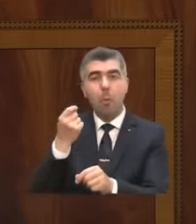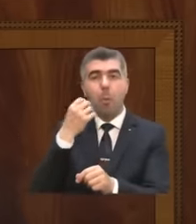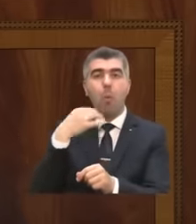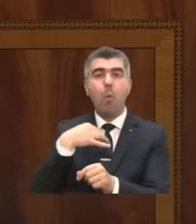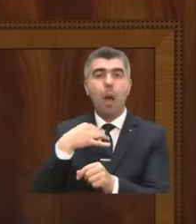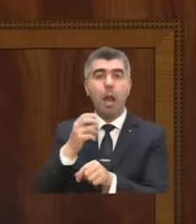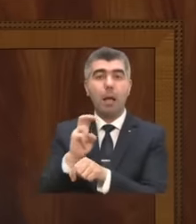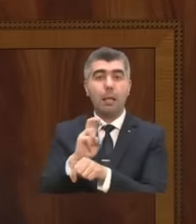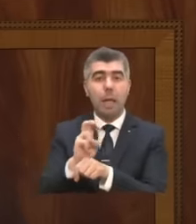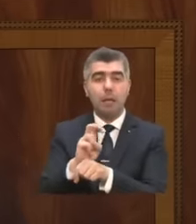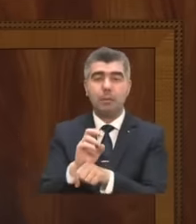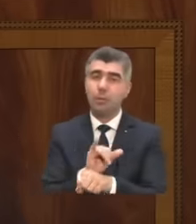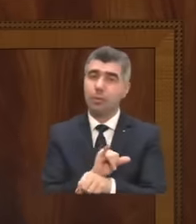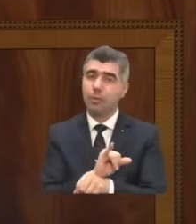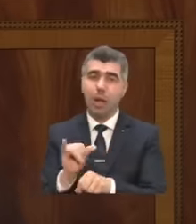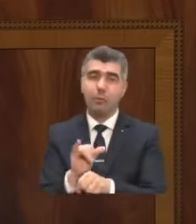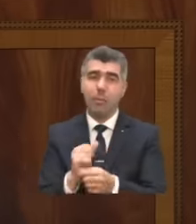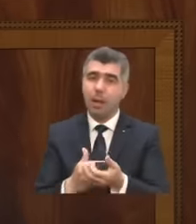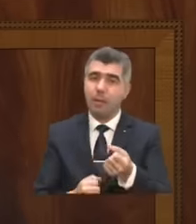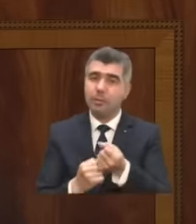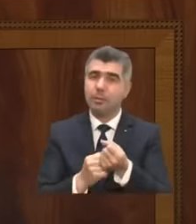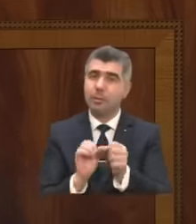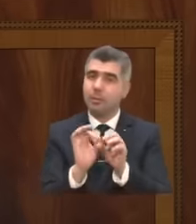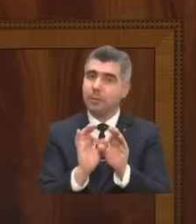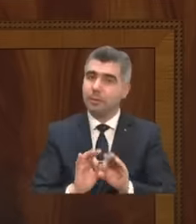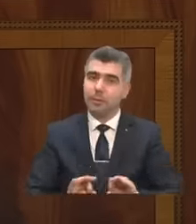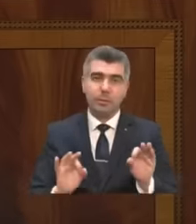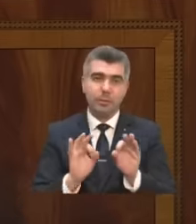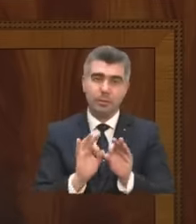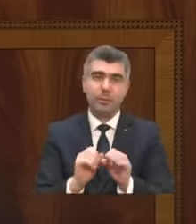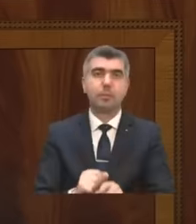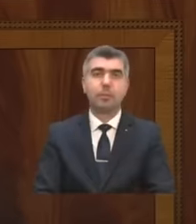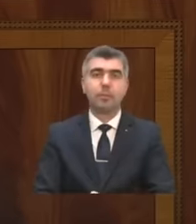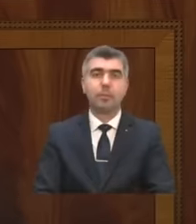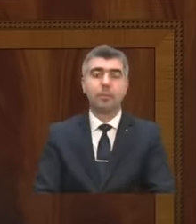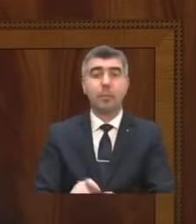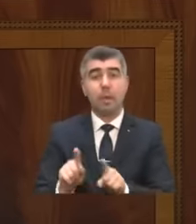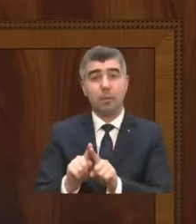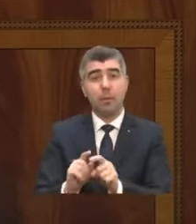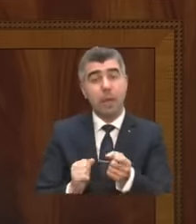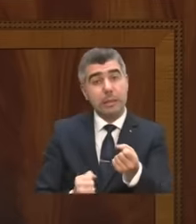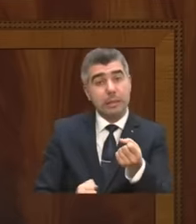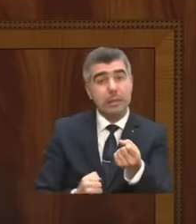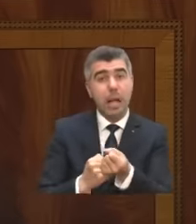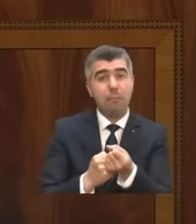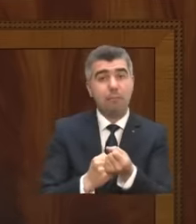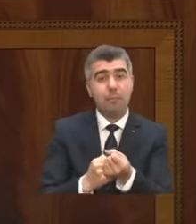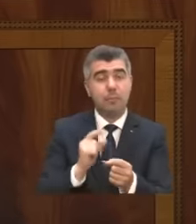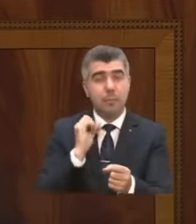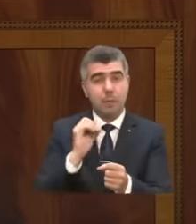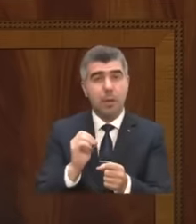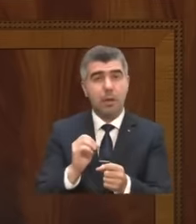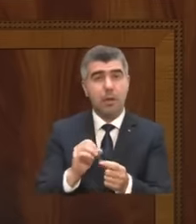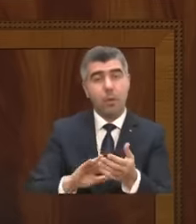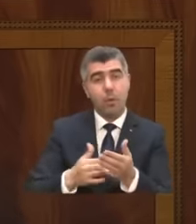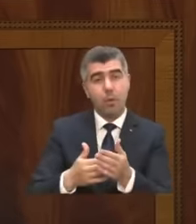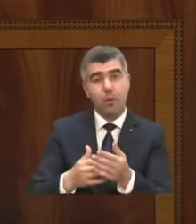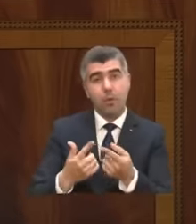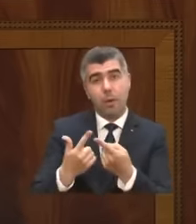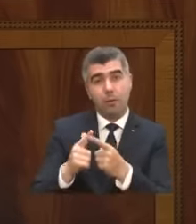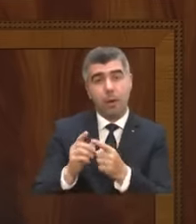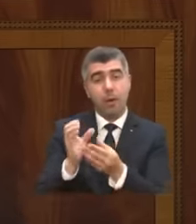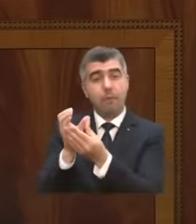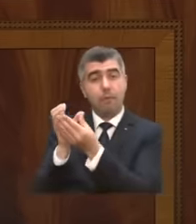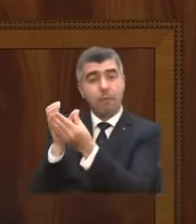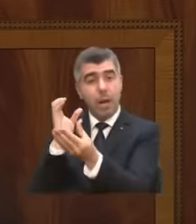هادو كيشدوا الرصيطه ديالهم في اخر النهار وانتهى الكلام. ثم دعمتوا وغيبتوا المعيار المجالي، بحال كار كيدير تين